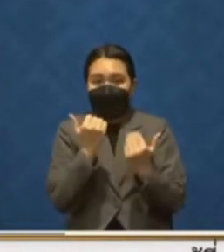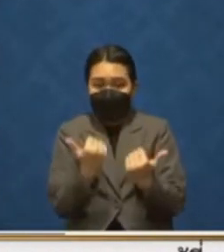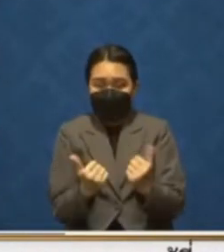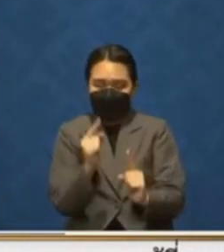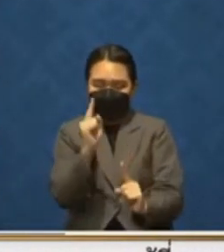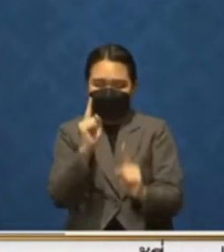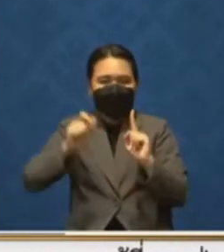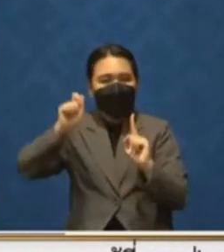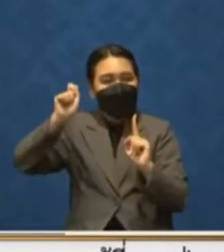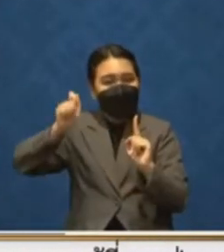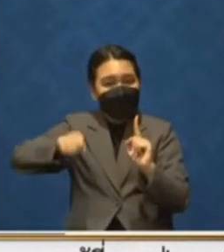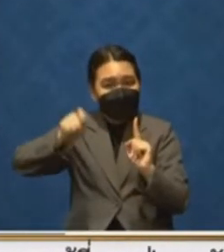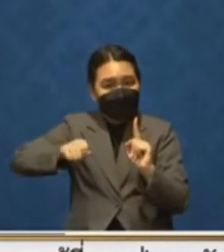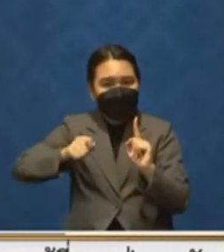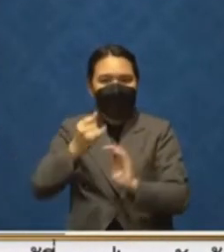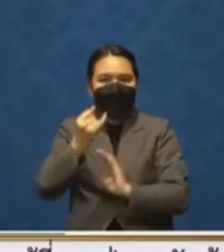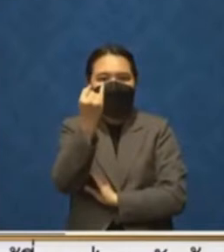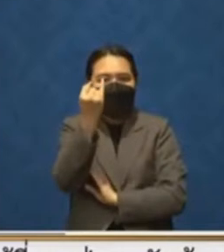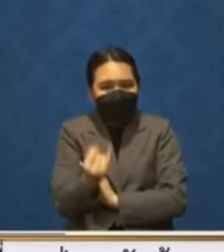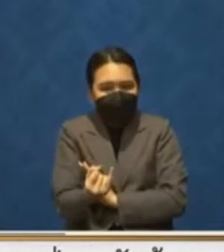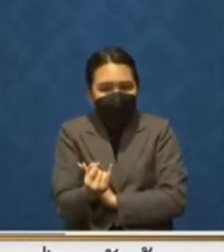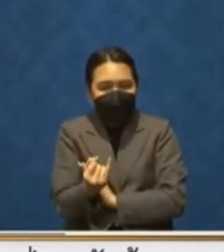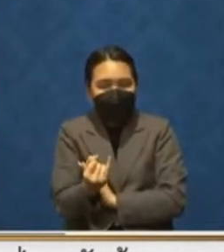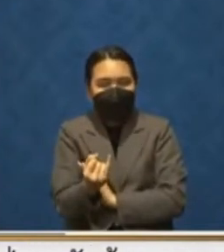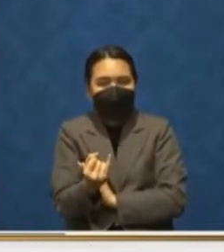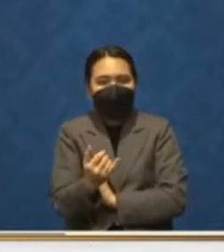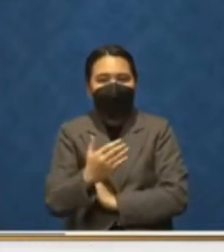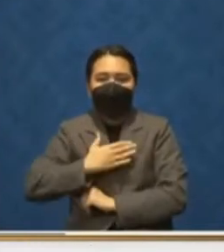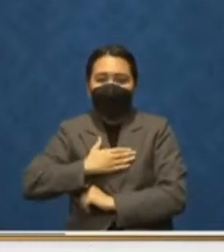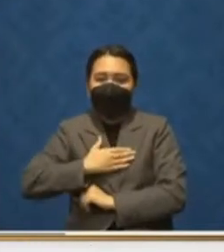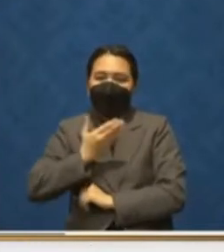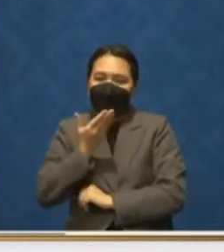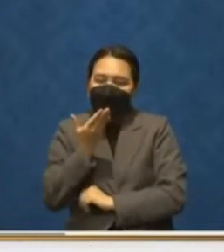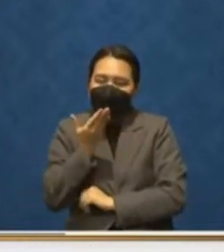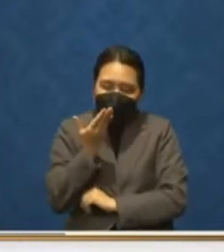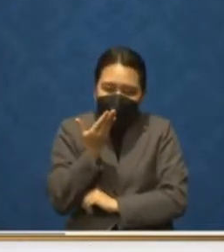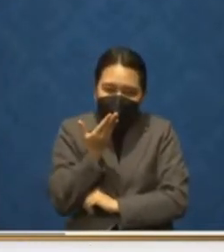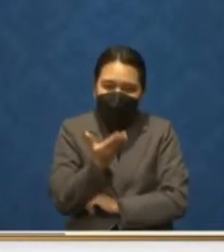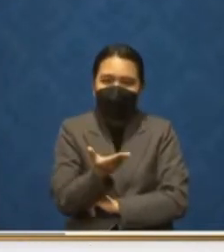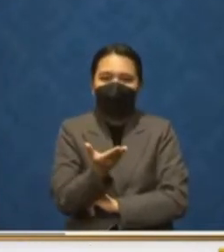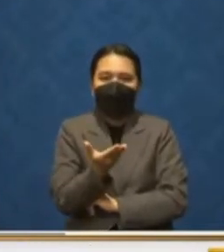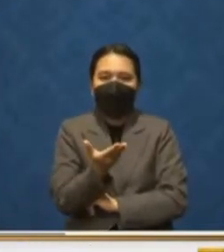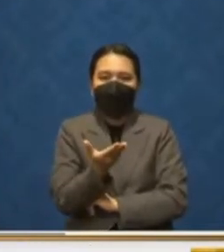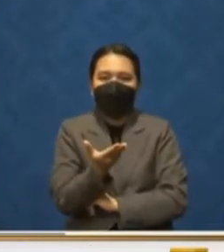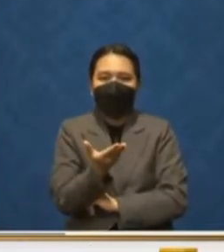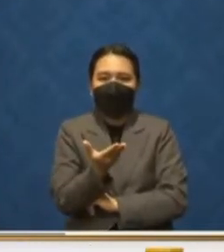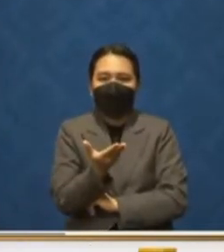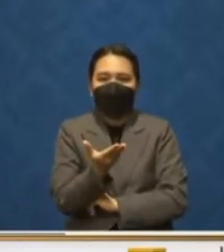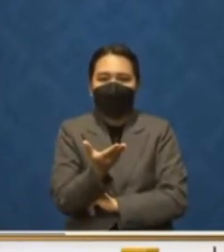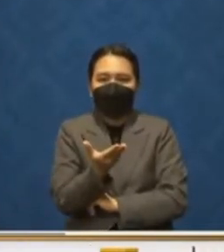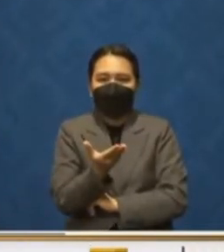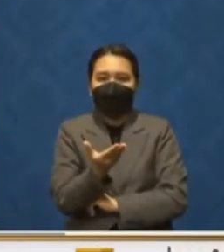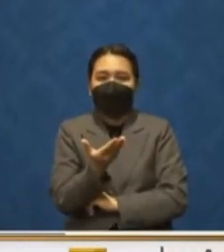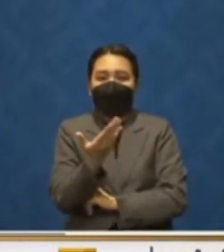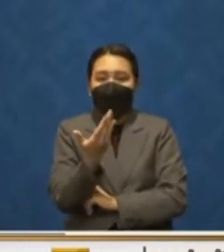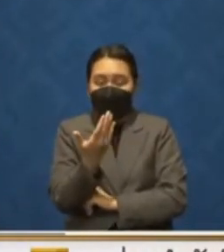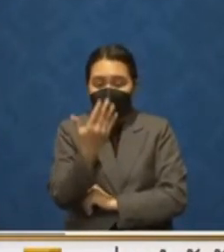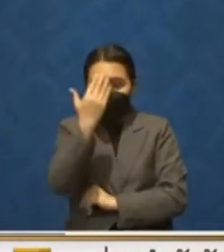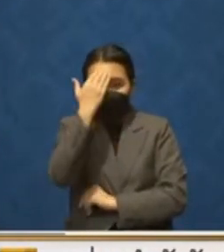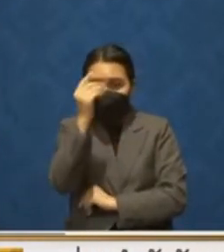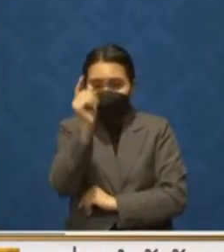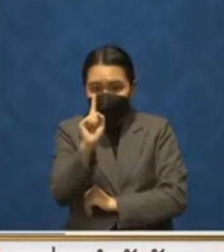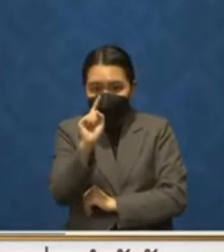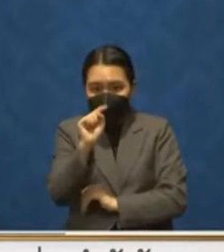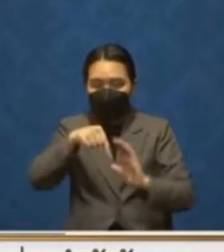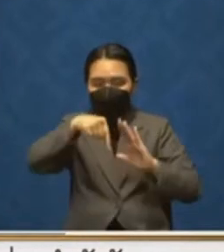ประมูลการลงทุนจึงลดลงเล่าพยายามจะขอเข้าพื้นที่เพื่อที่จะไปเจาะไปทำ